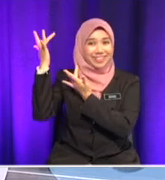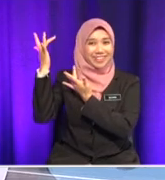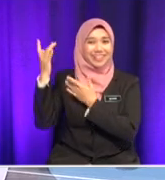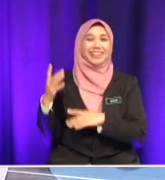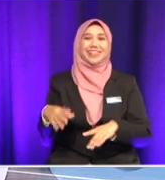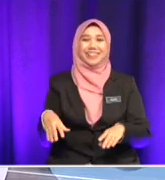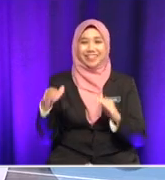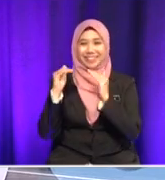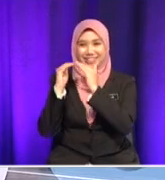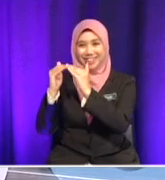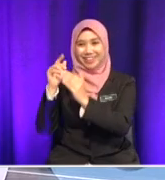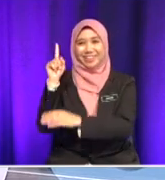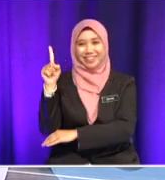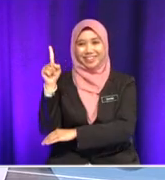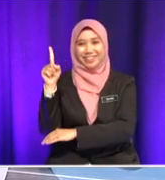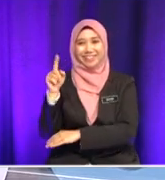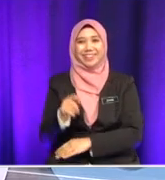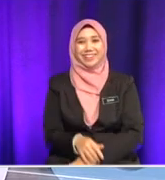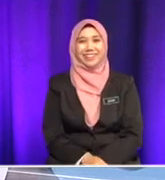tahap 1